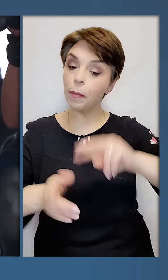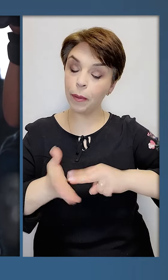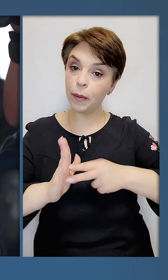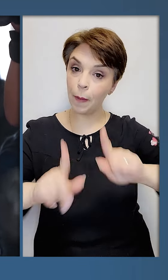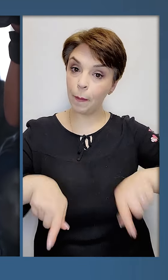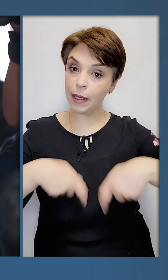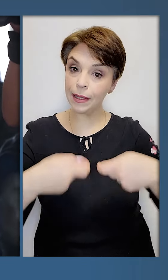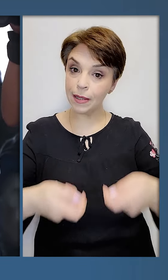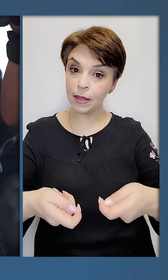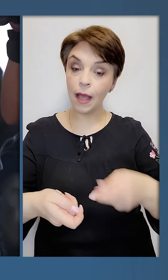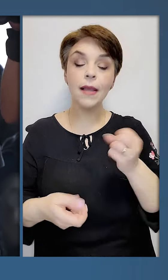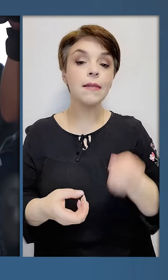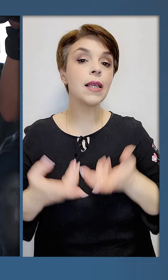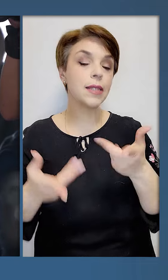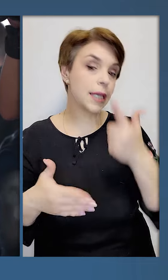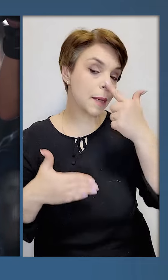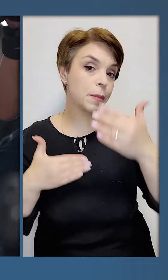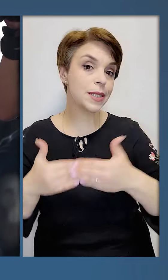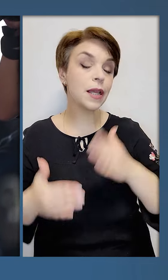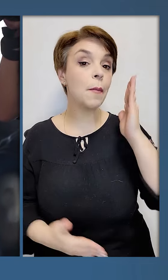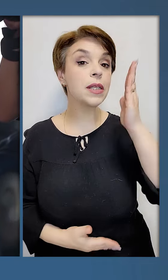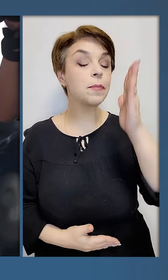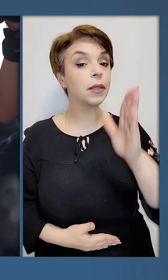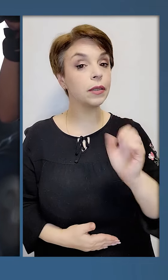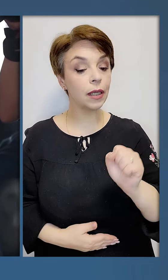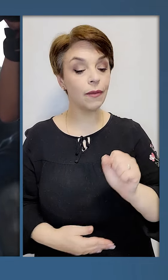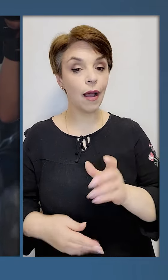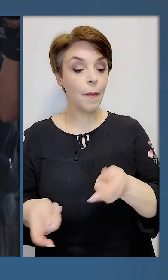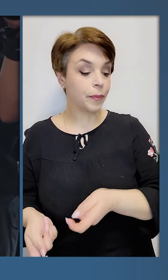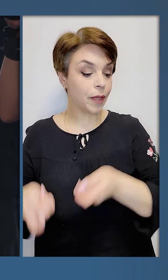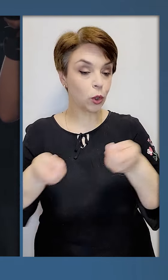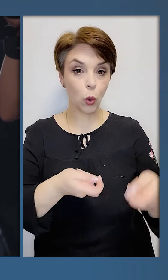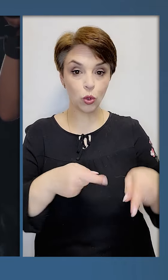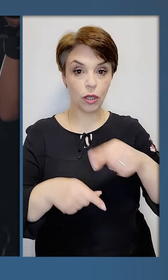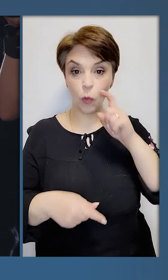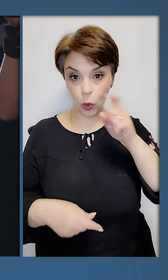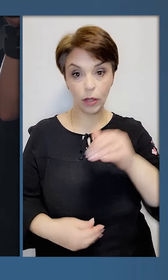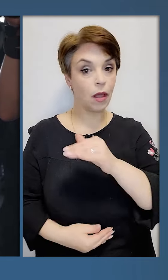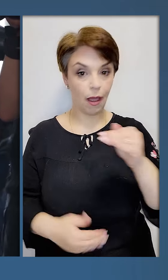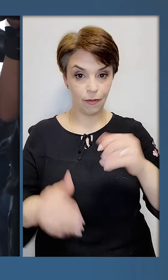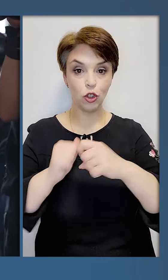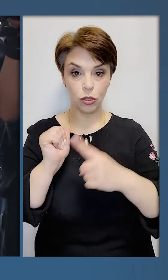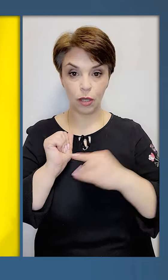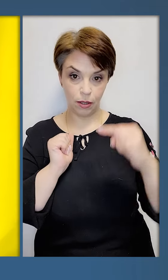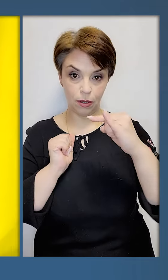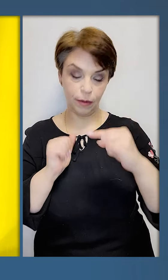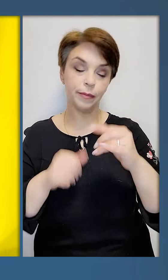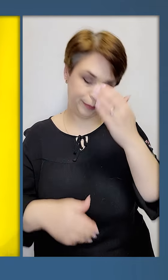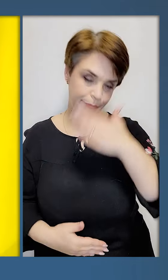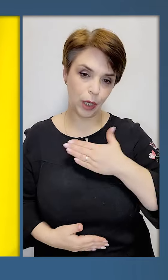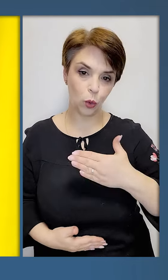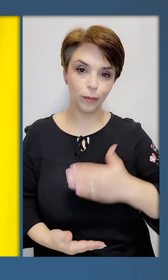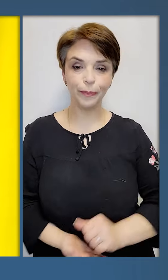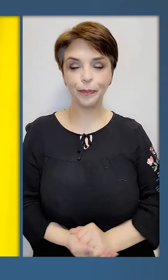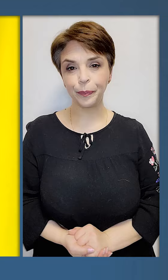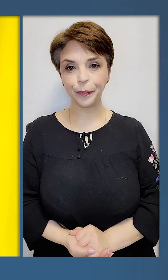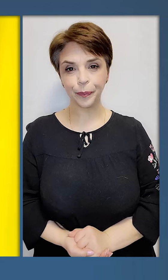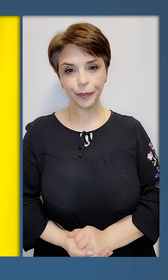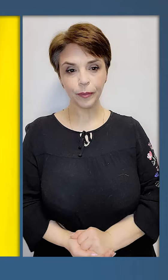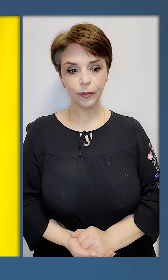передасте і наскільки близька перспектива надходження в Україну F-16? Дякую.